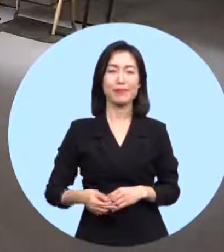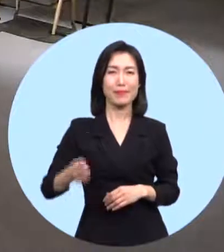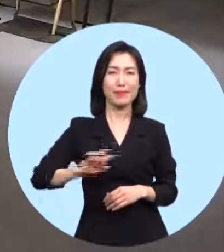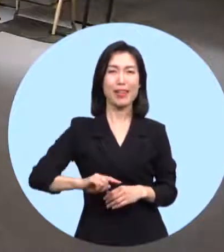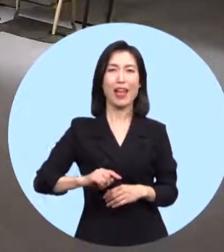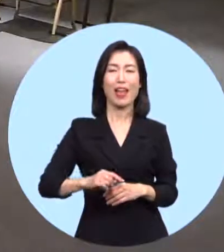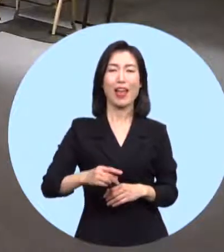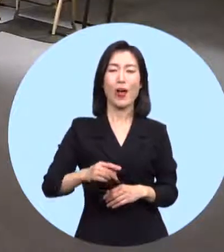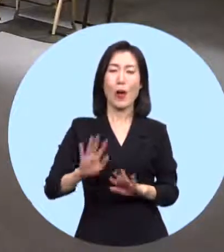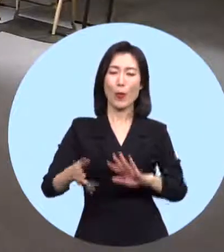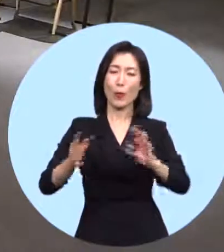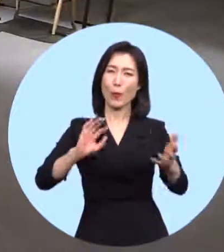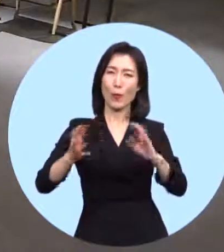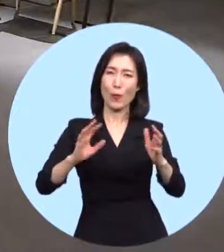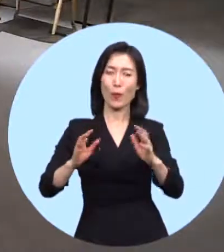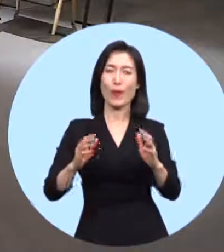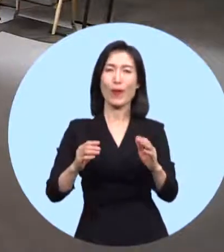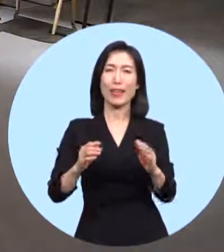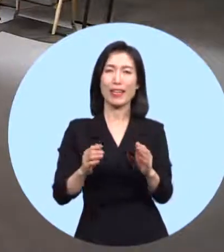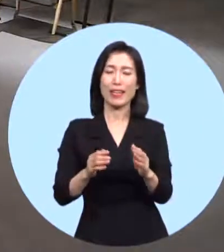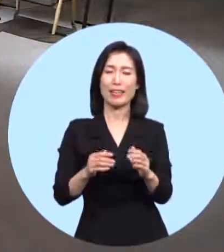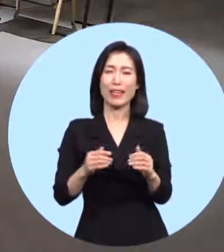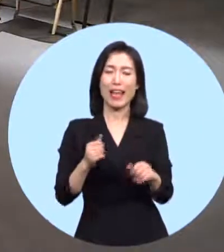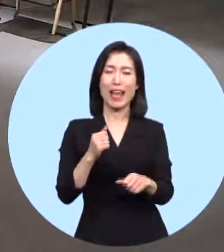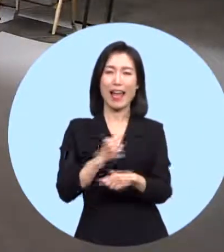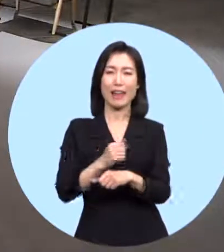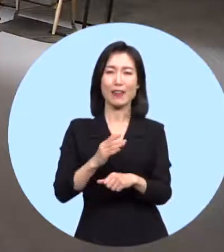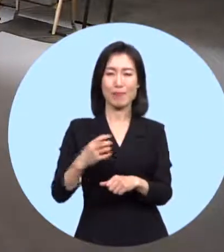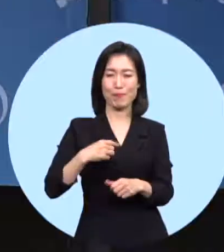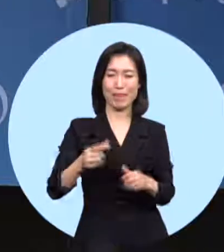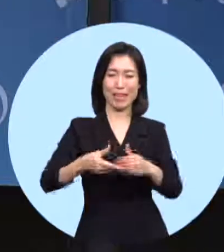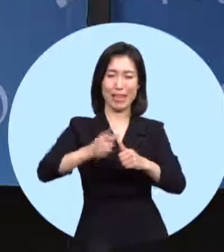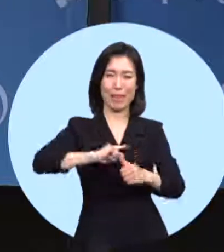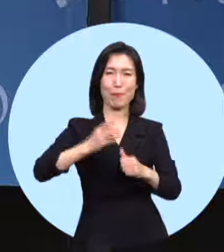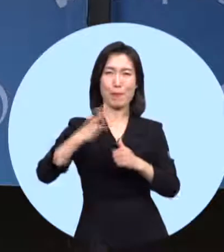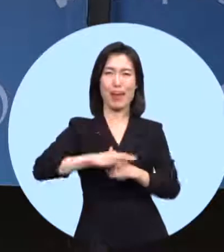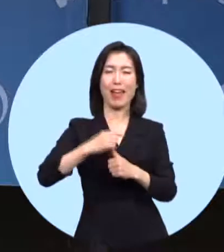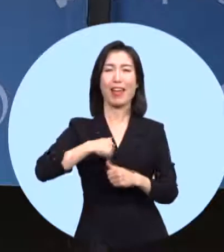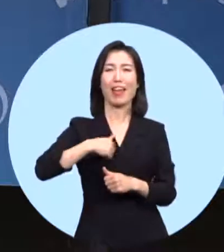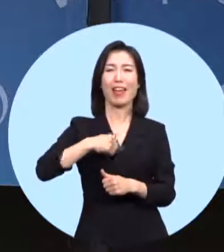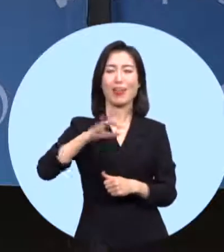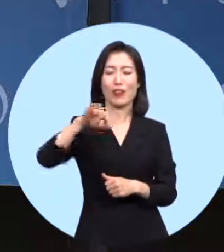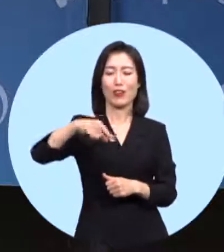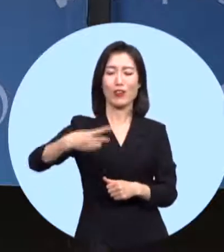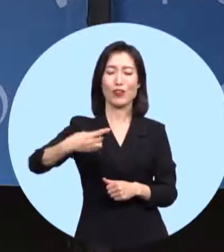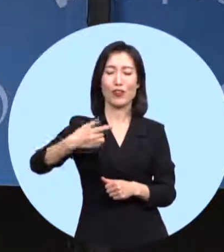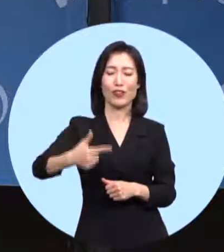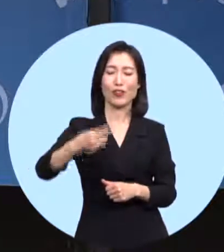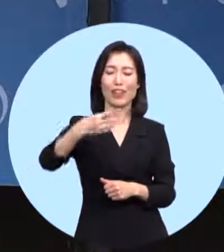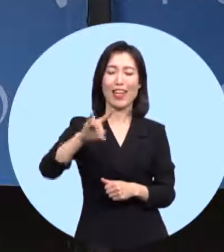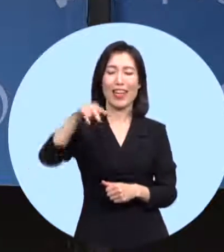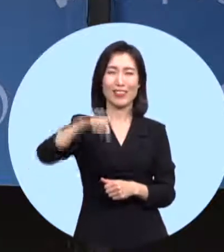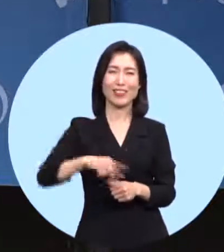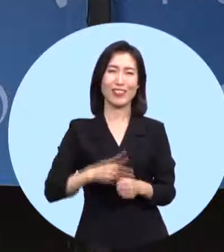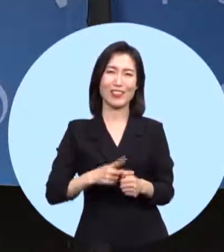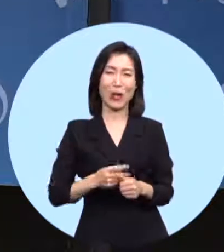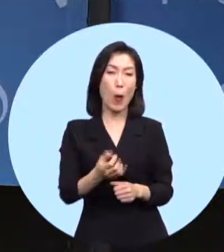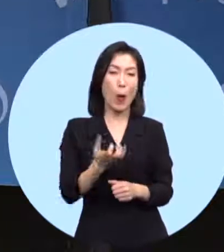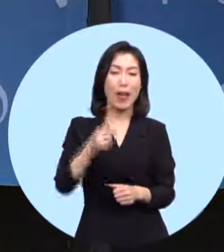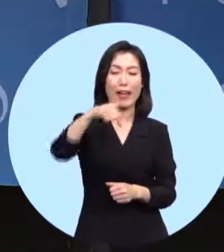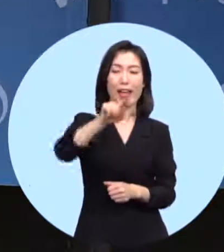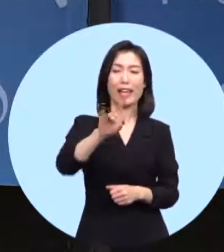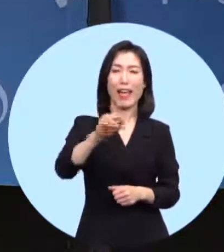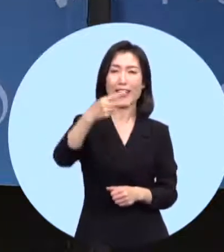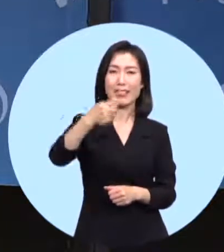톡 컨퍼런스를 진행하게 된 윤태범 교수입니다. 앞서 강덕구 의원님의 말씀을 들으셨습니다. 의정